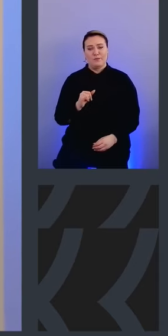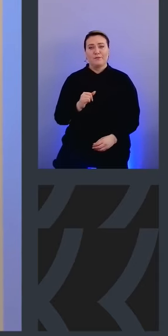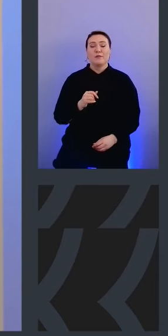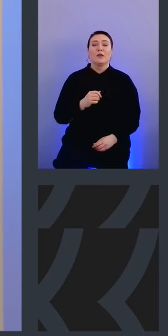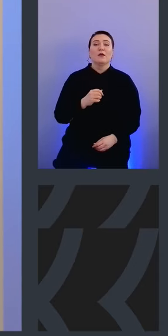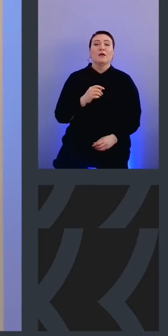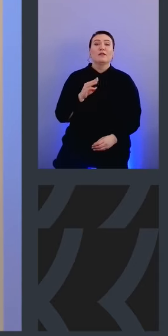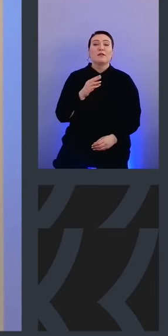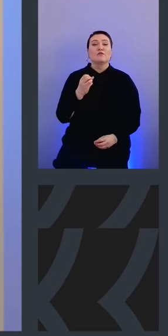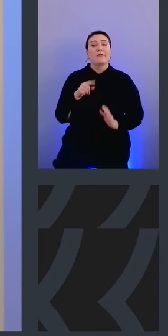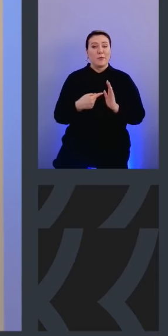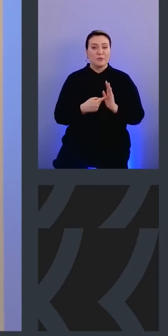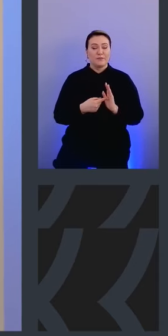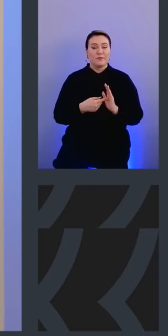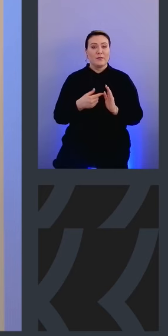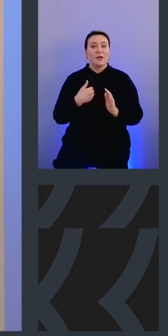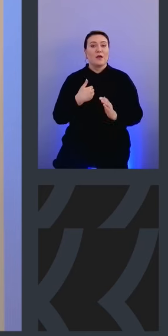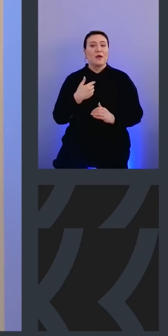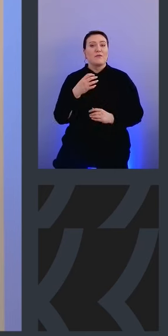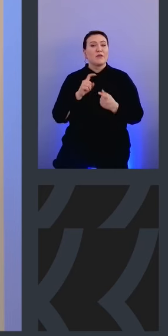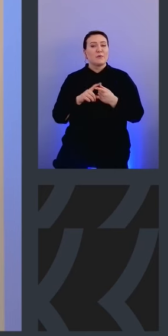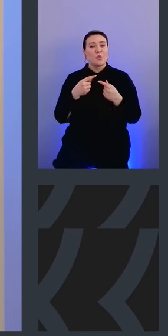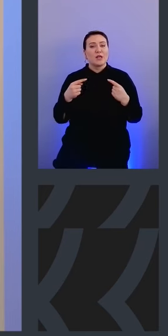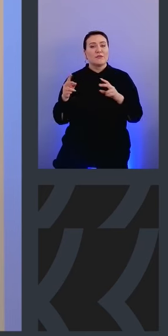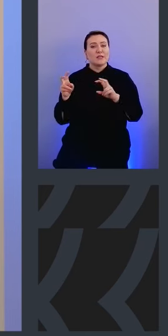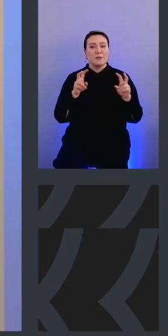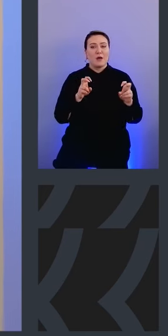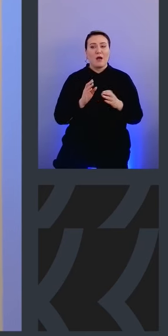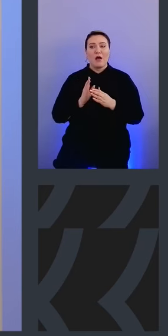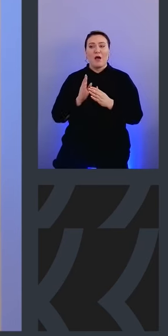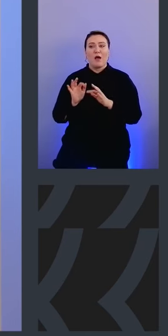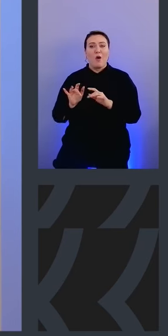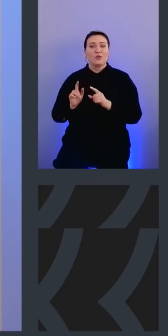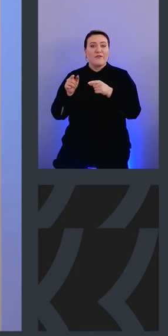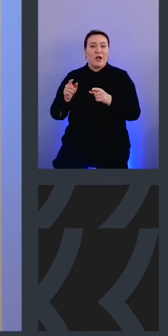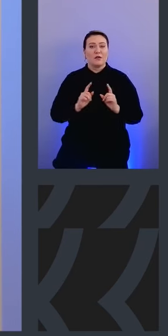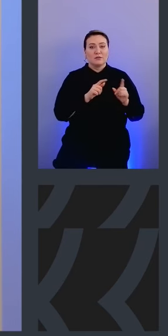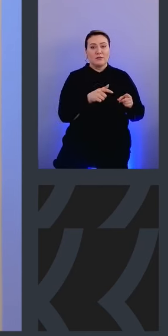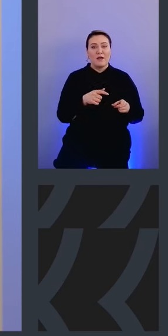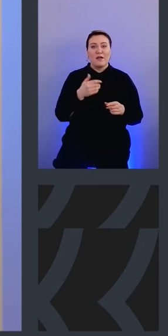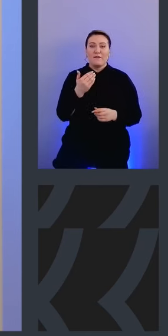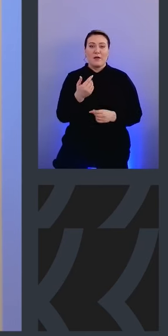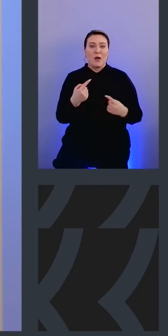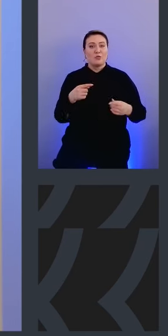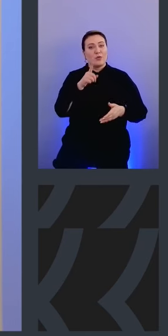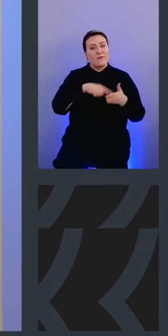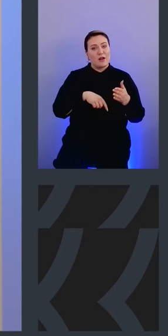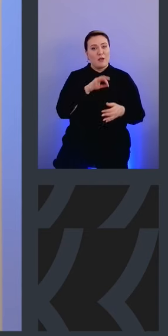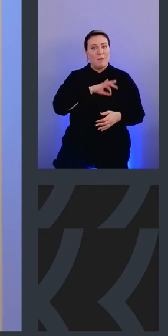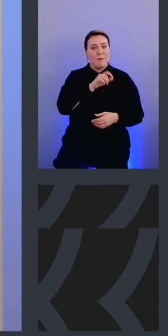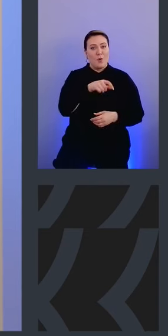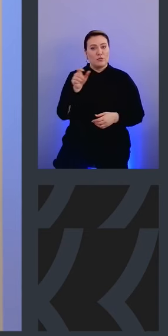Вот вы сказали, что в зависимости от разного типа аутентификации вы по-разному доверяете пользователю. Вы как-то